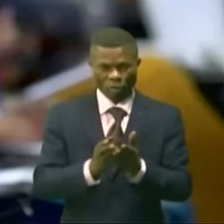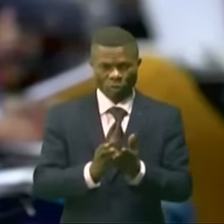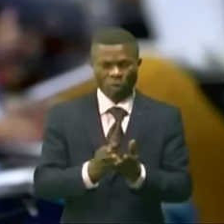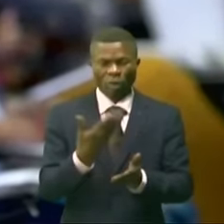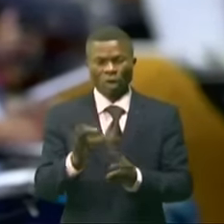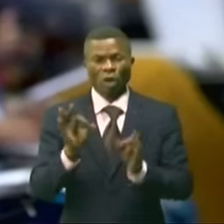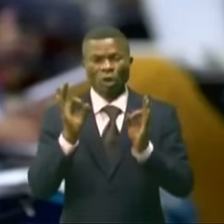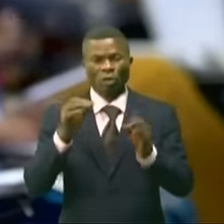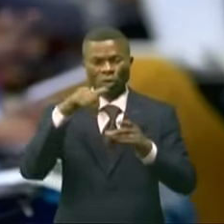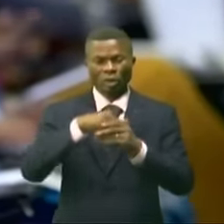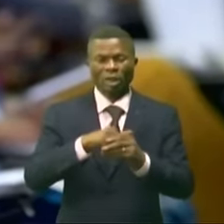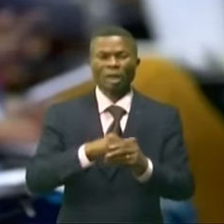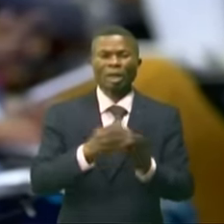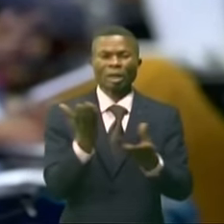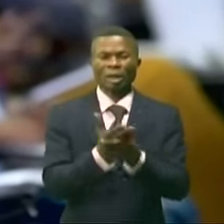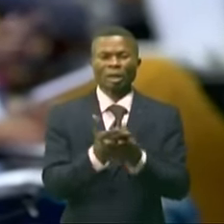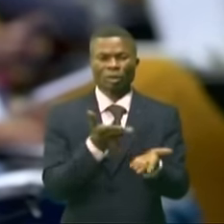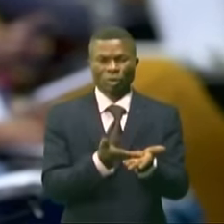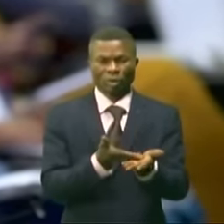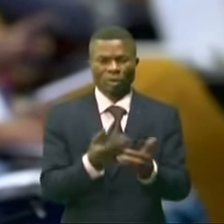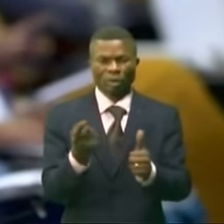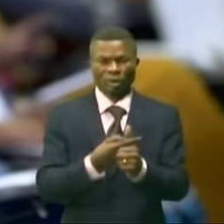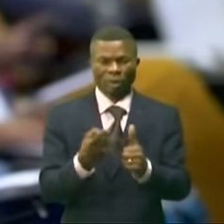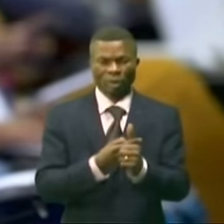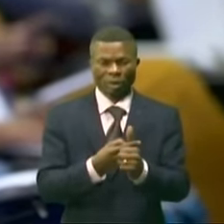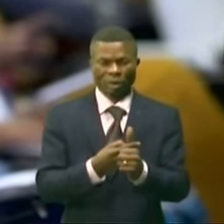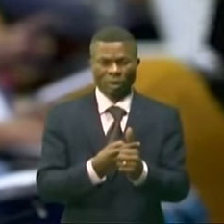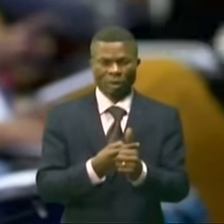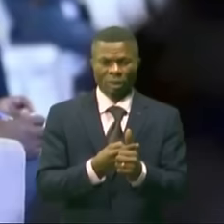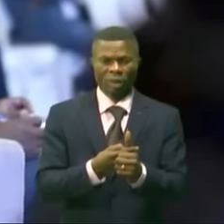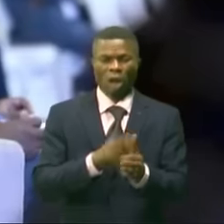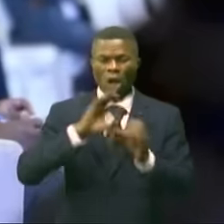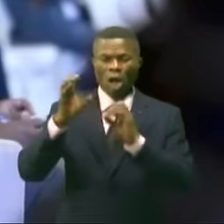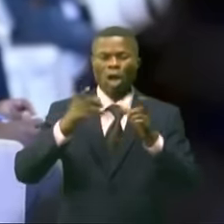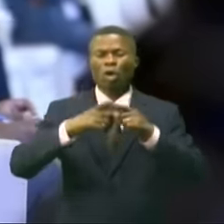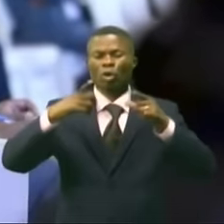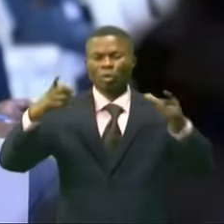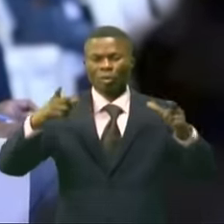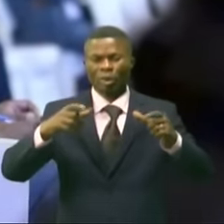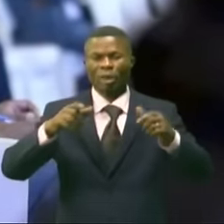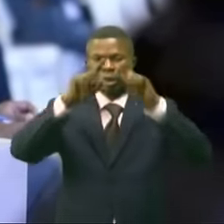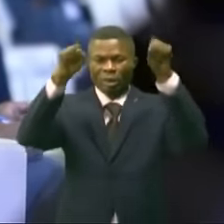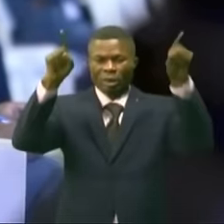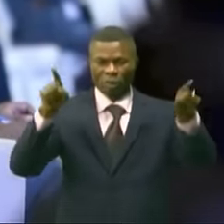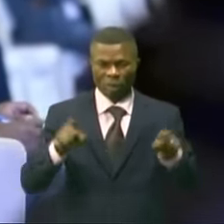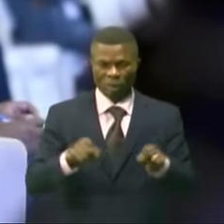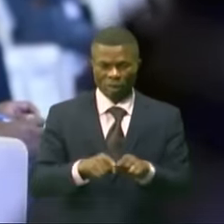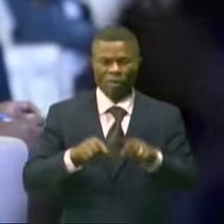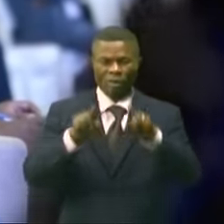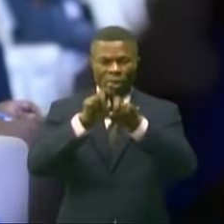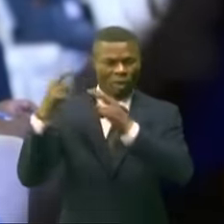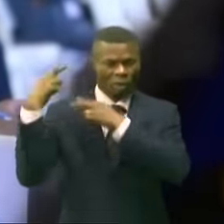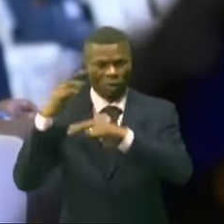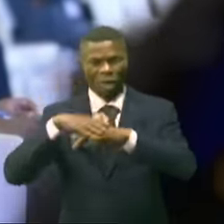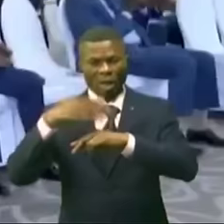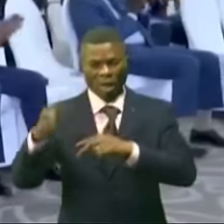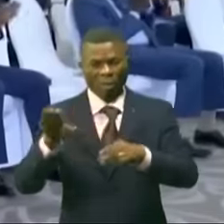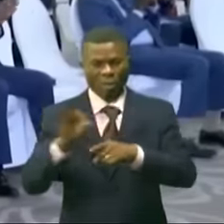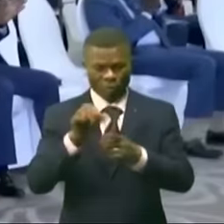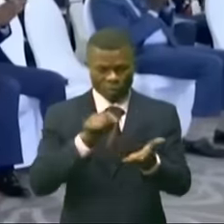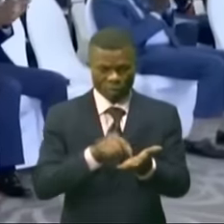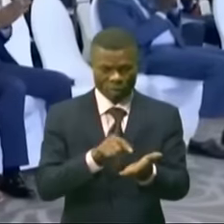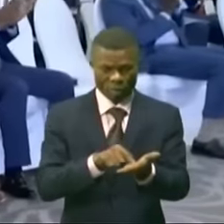contenu dans ce texte notamment grâce à une large communication sur les médias nationaux pendant et après ses